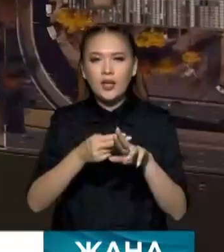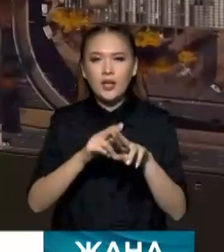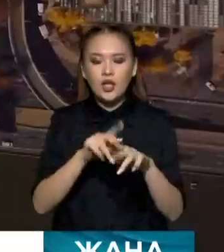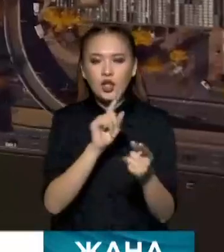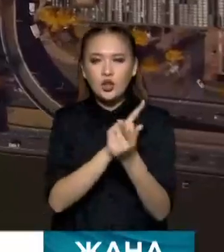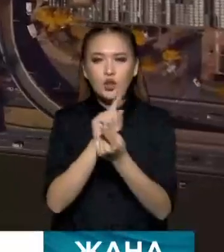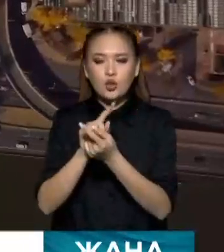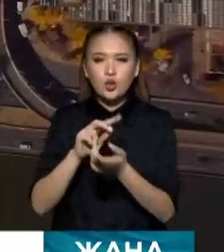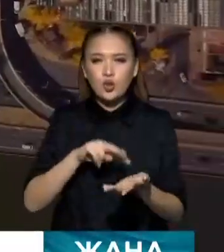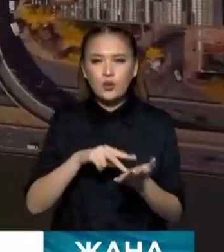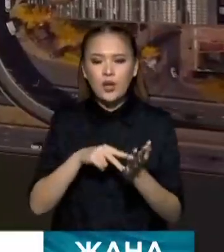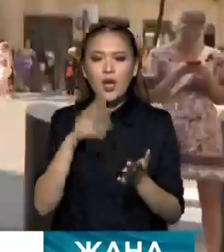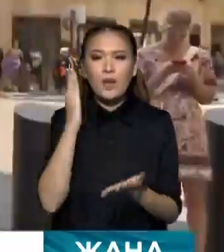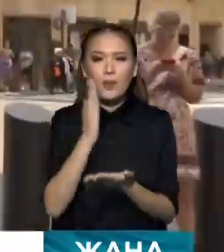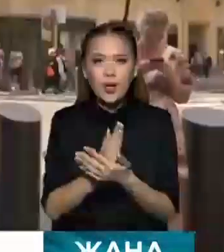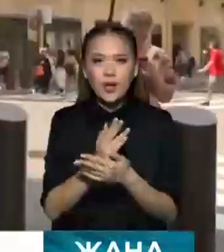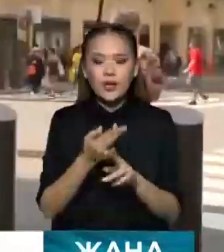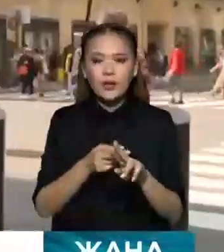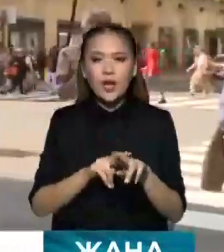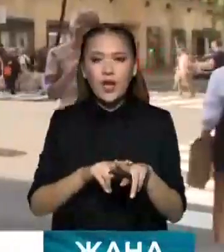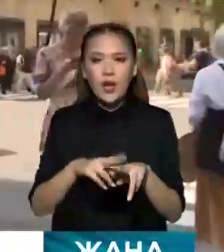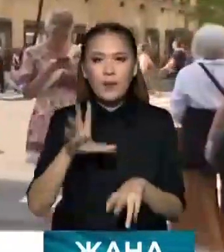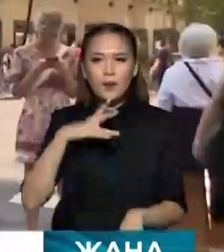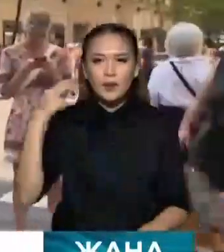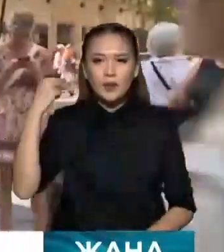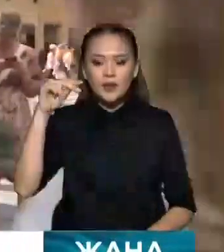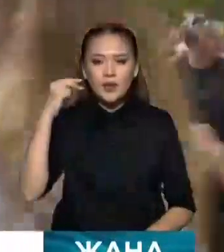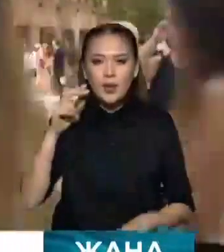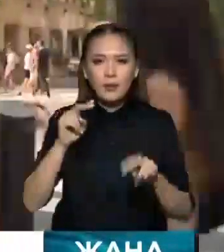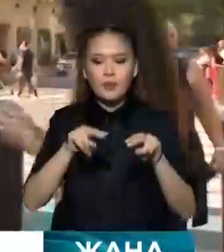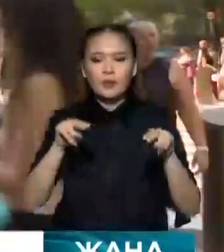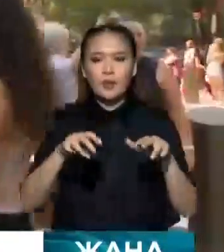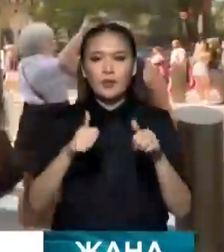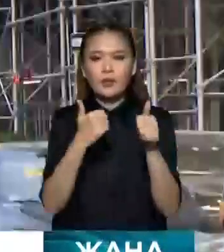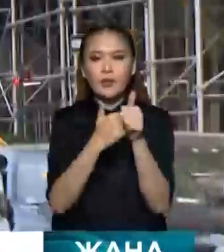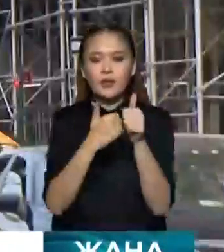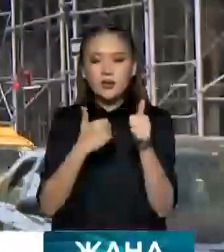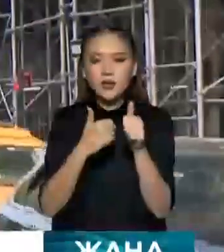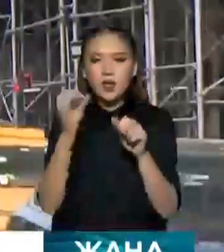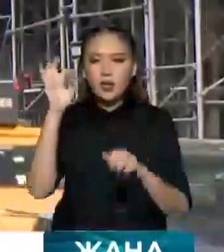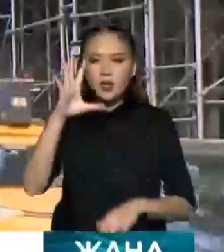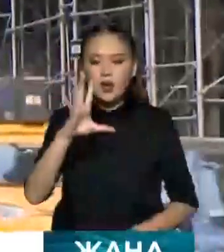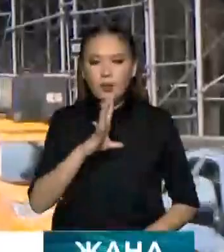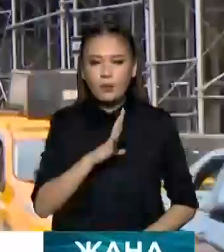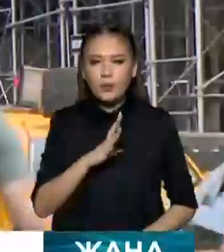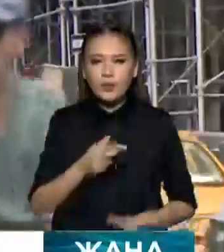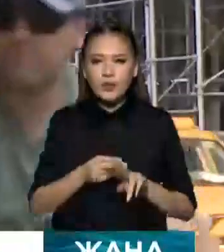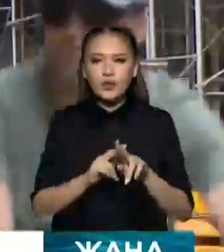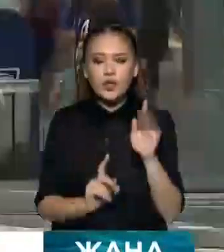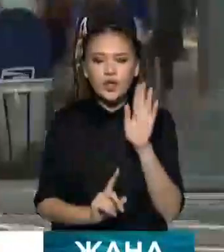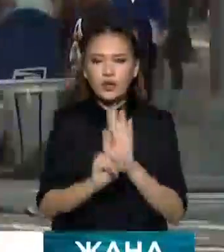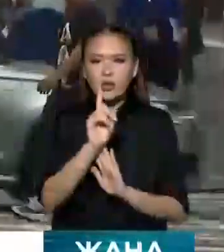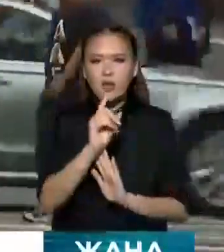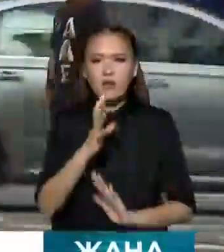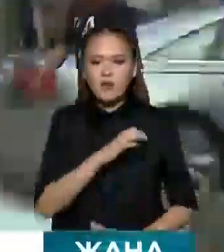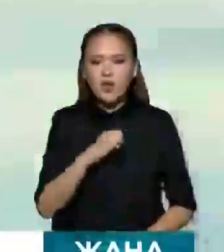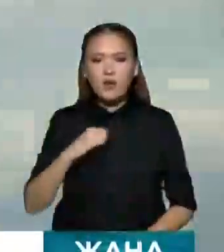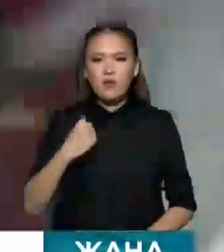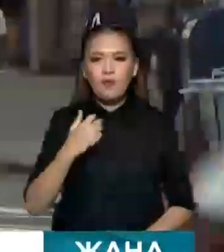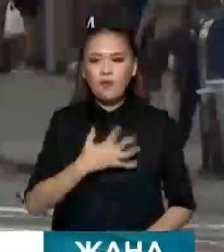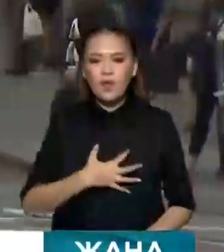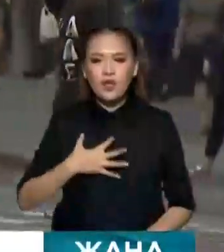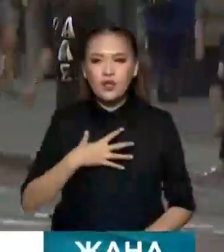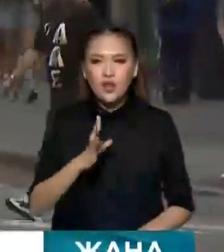кездесулер жоспарланған. Осылайша президенттер мен премьер-министрлер қатысатын ең жоғарғы деңгейдегі іс-шаралар басталып кетті. Тараптар дүние